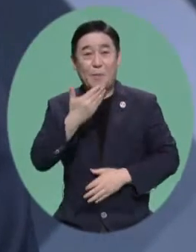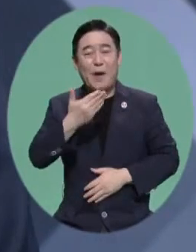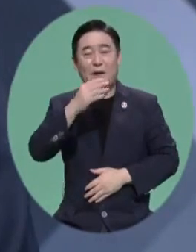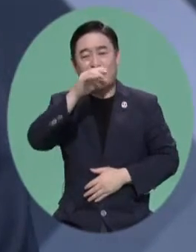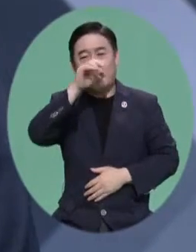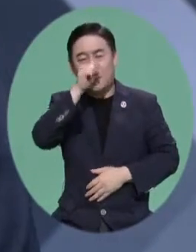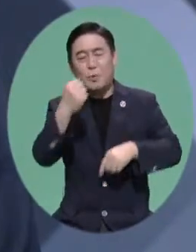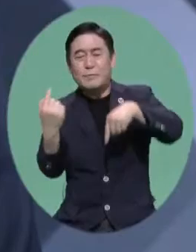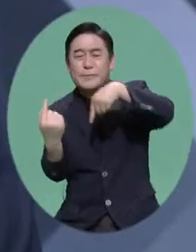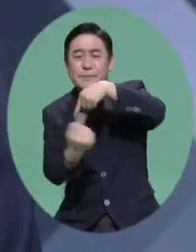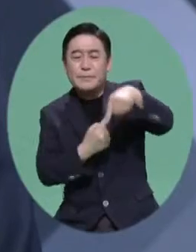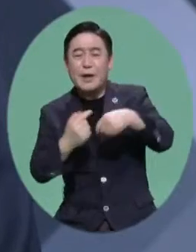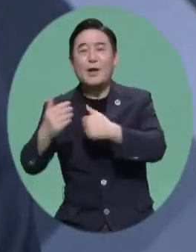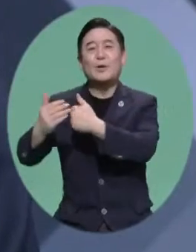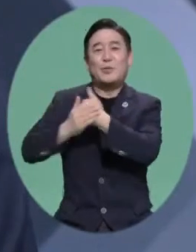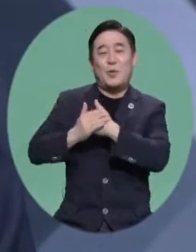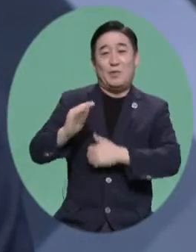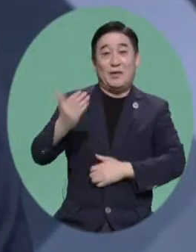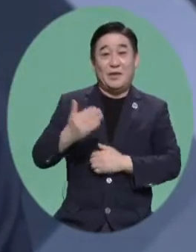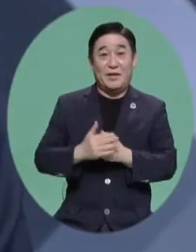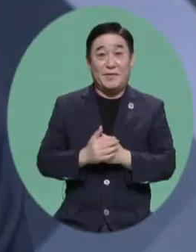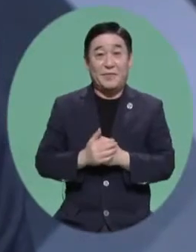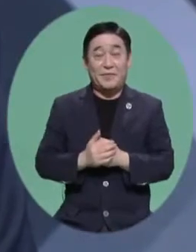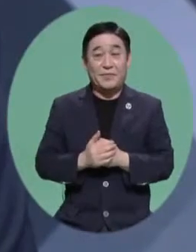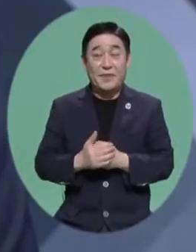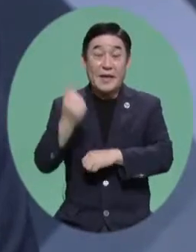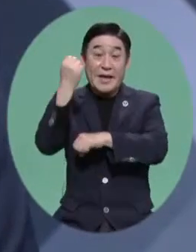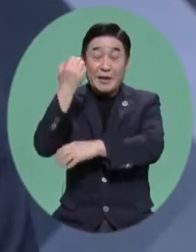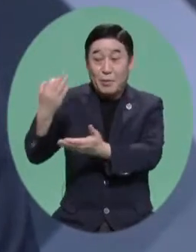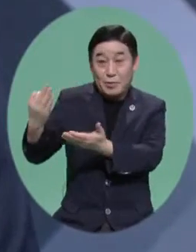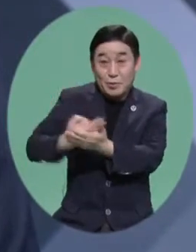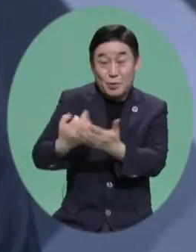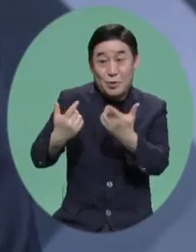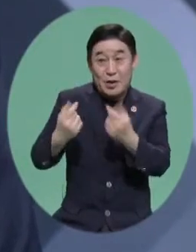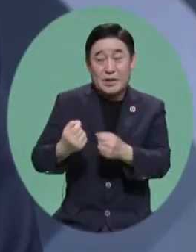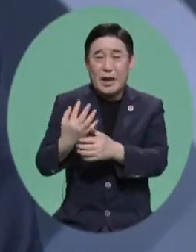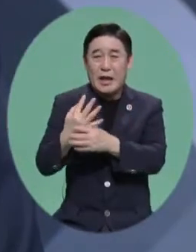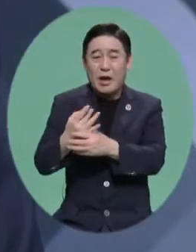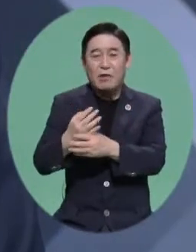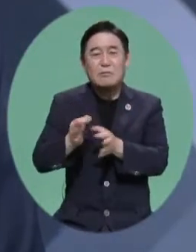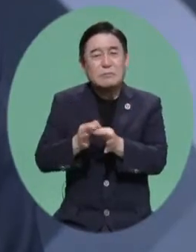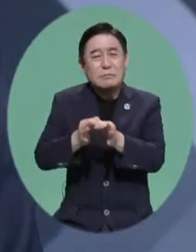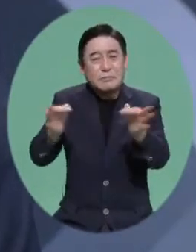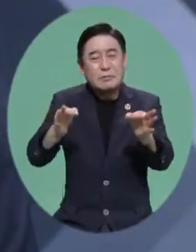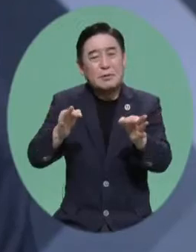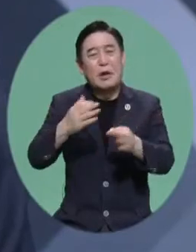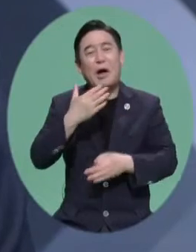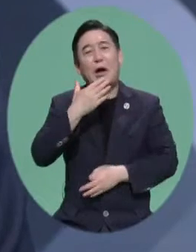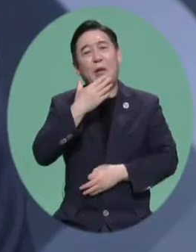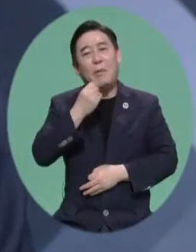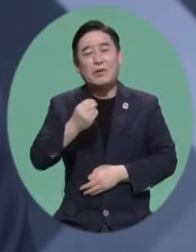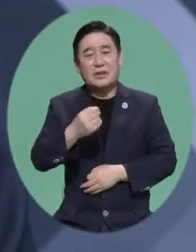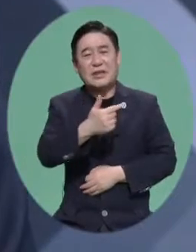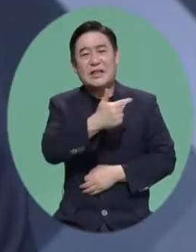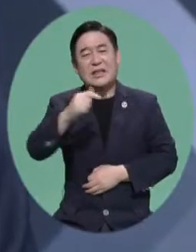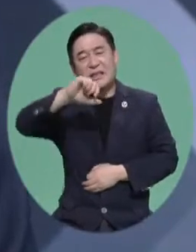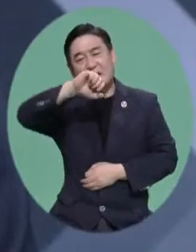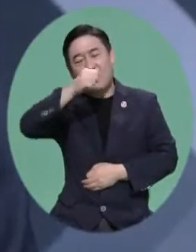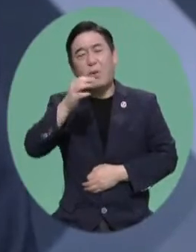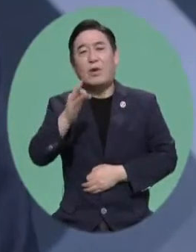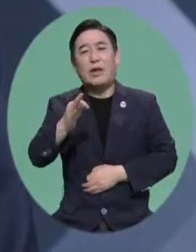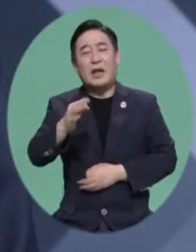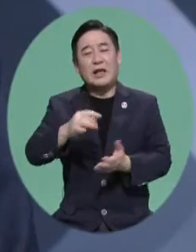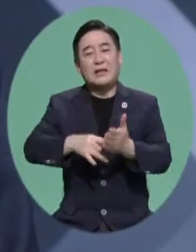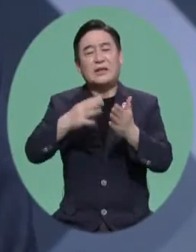순환의 크게 기여합니다 기본소득 빠 같은 현금 보편 복지 는 엄청난 재원과